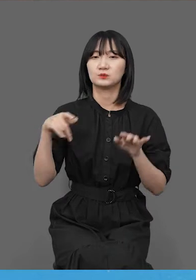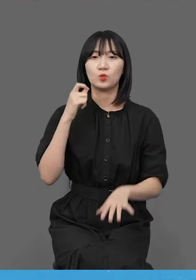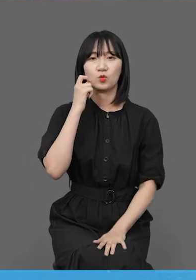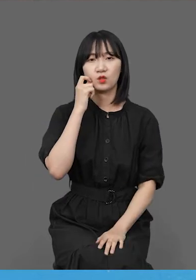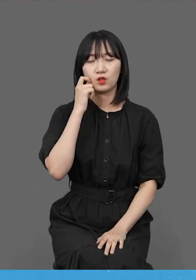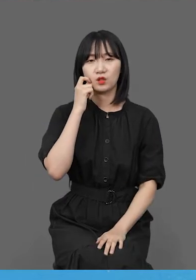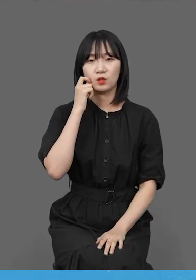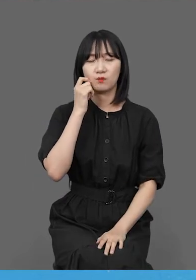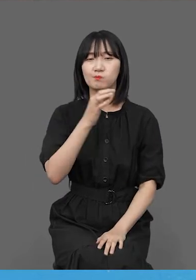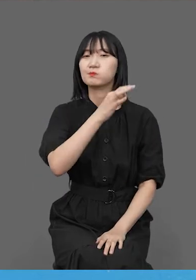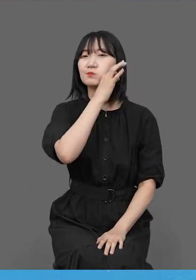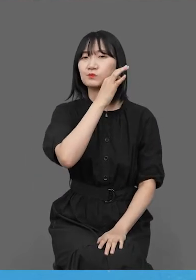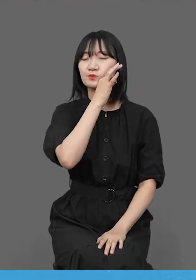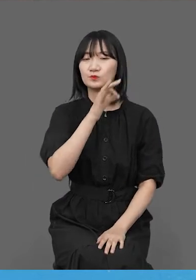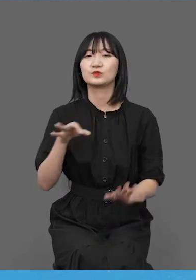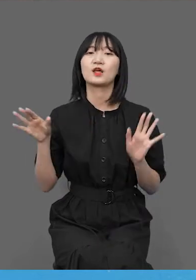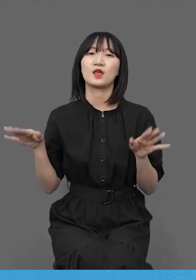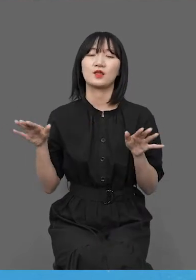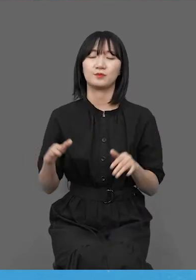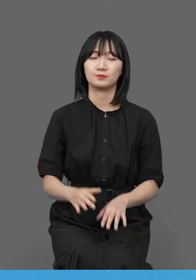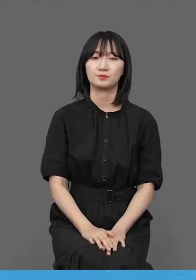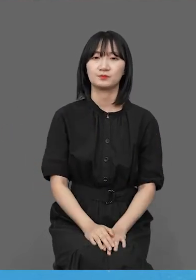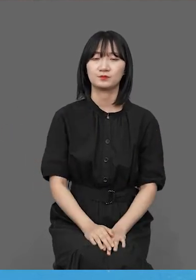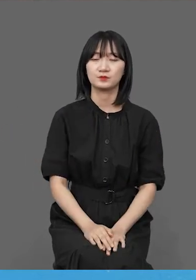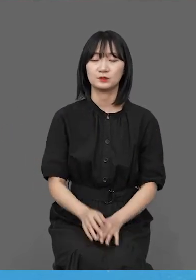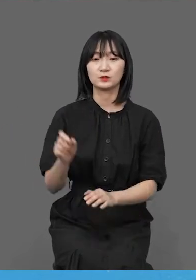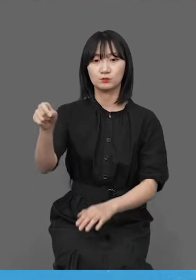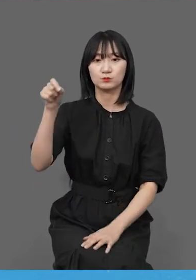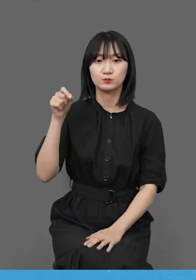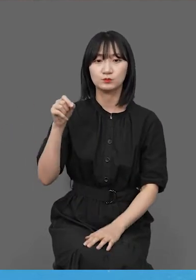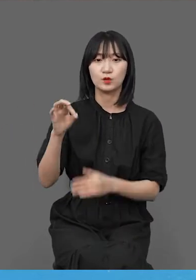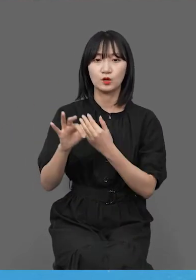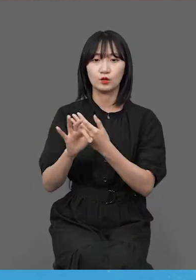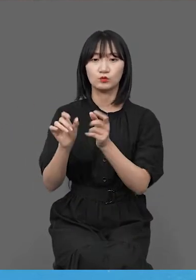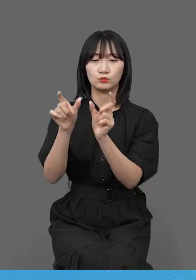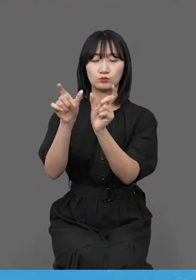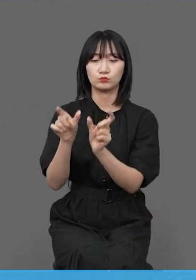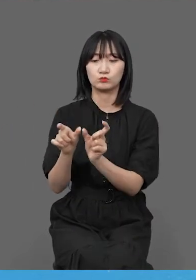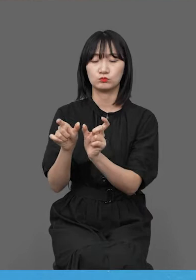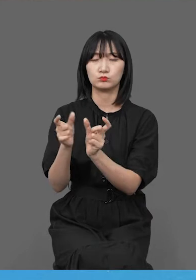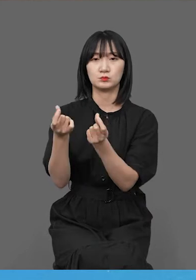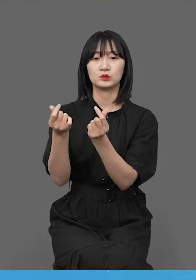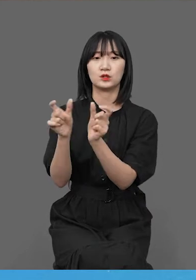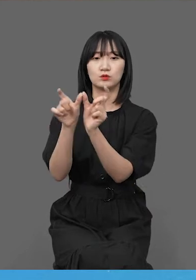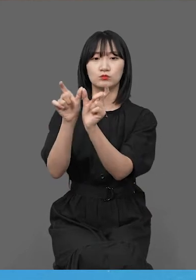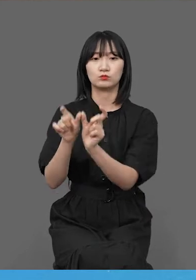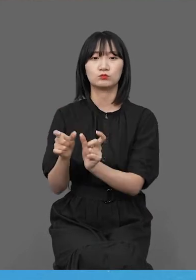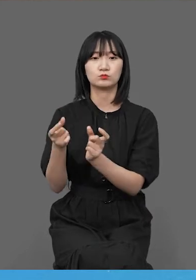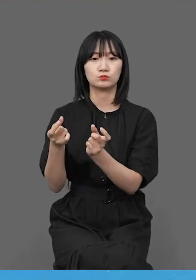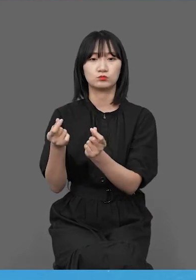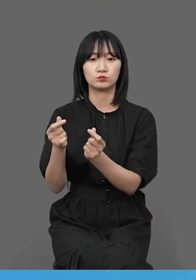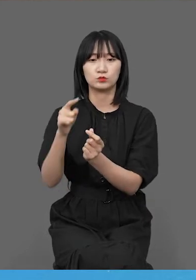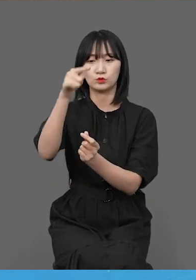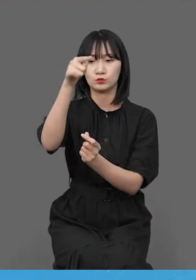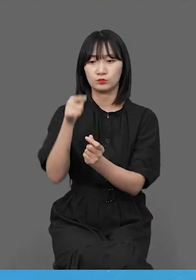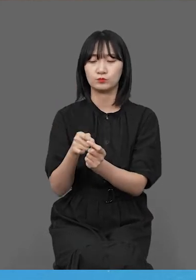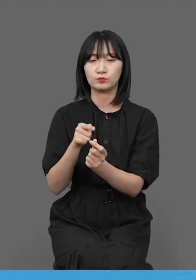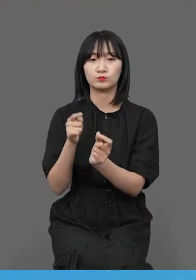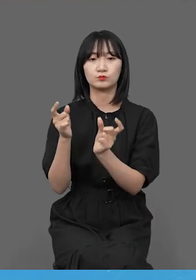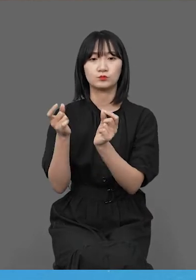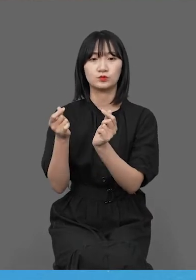좀 창피한 조류들이죠. 걔네들은 깃털을 뽑아보면은 양쪽의 두께가 비슷합니다. 그리고 깃대가 가운데